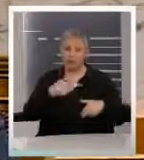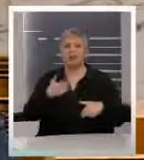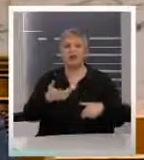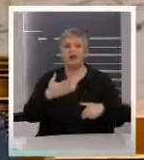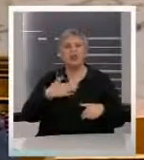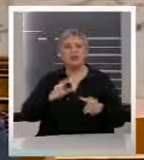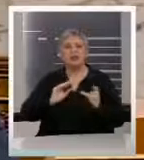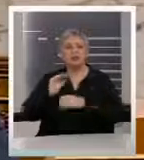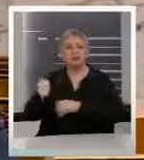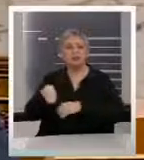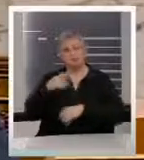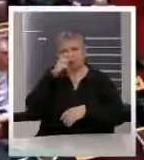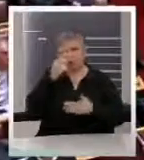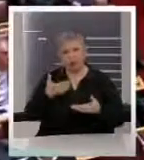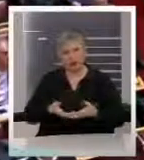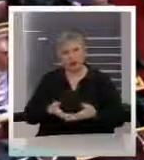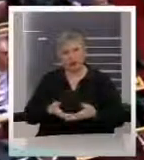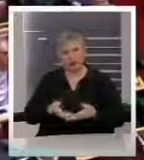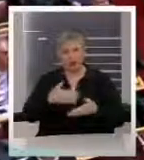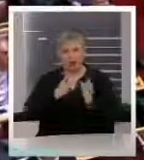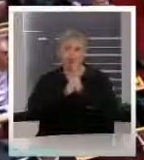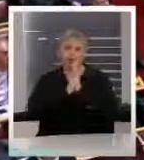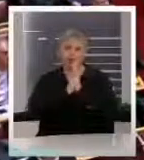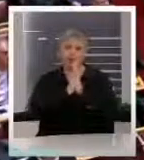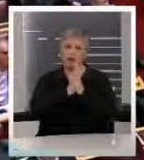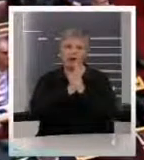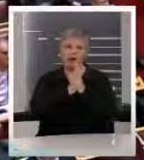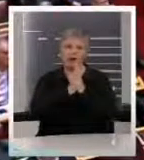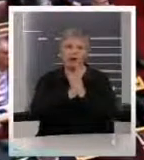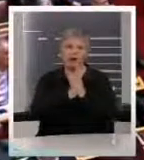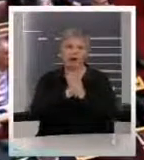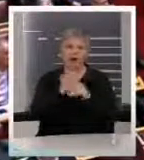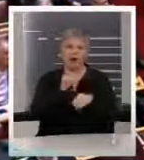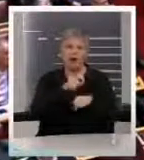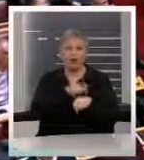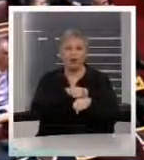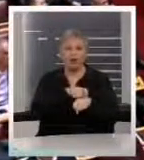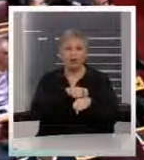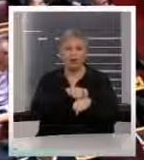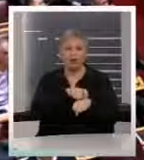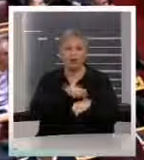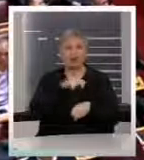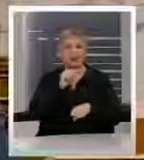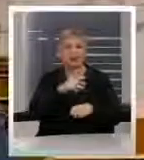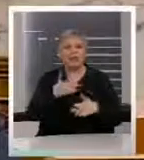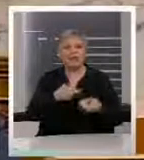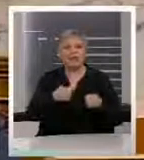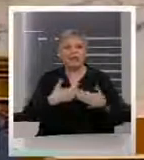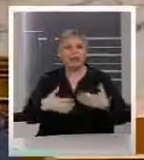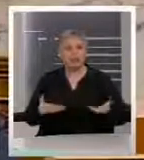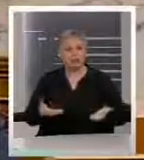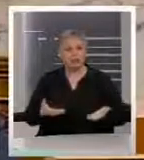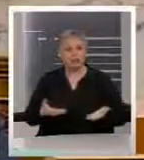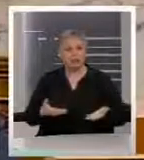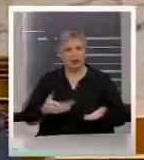σας ανακαλέσω στην τάξη? Σας παρακαλώ. Εσείς το έχετε πει 10 φορές. Θέλετε να βγάλω τα όπλα δηλαδή όταν ήρθε? Δεν είναι